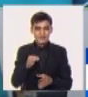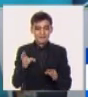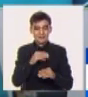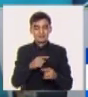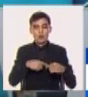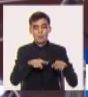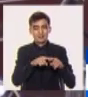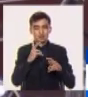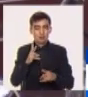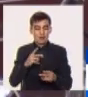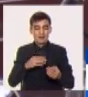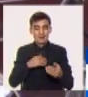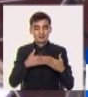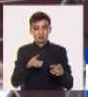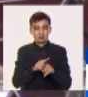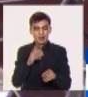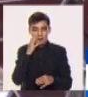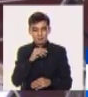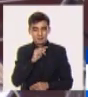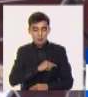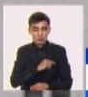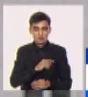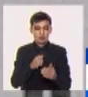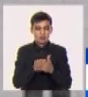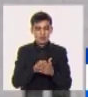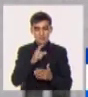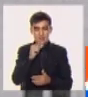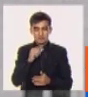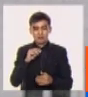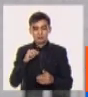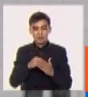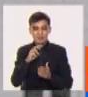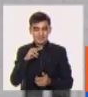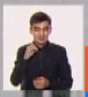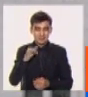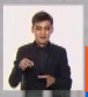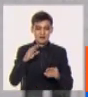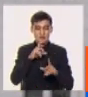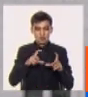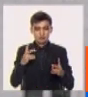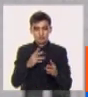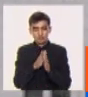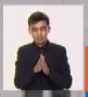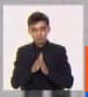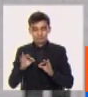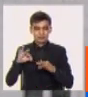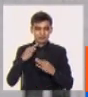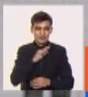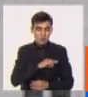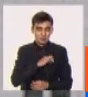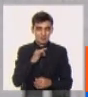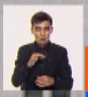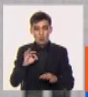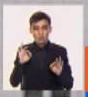объекты, которые откроются, смогут работать только в будние дни. А это значит, что гражданам опять придется отпрашиваться с работы, чтобы купить